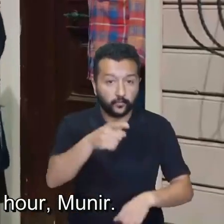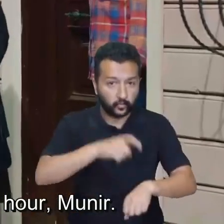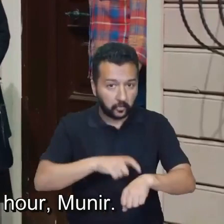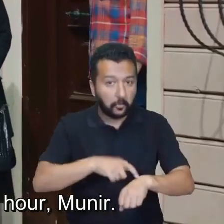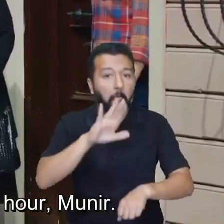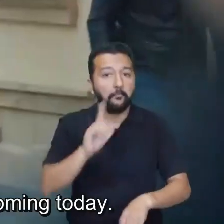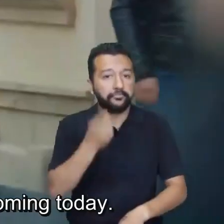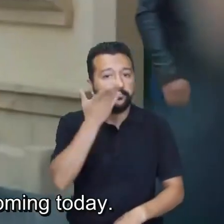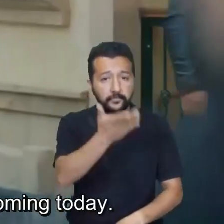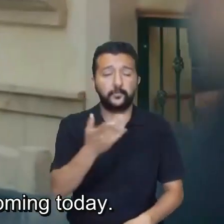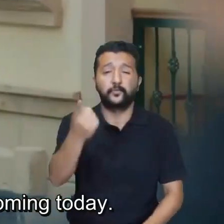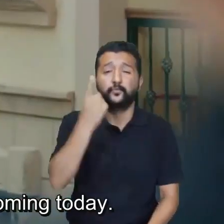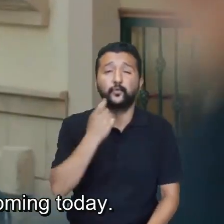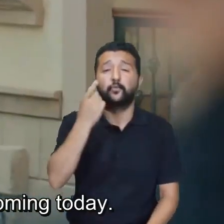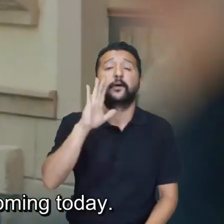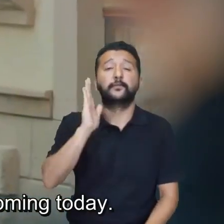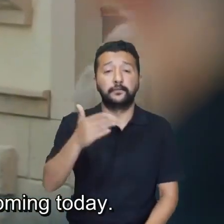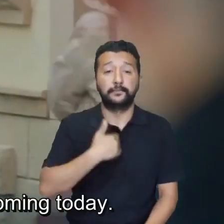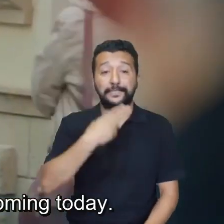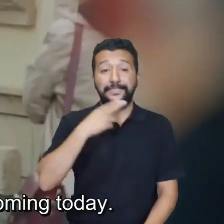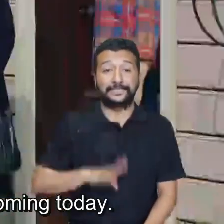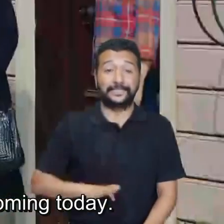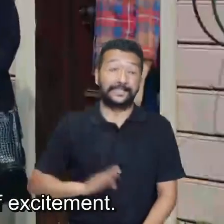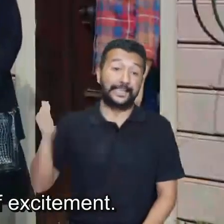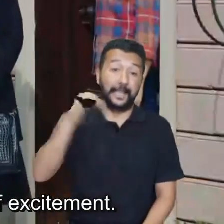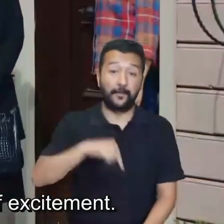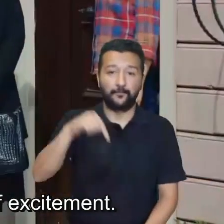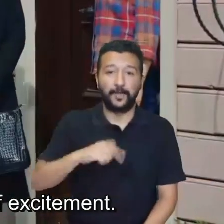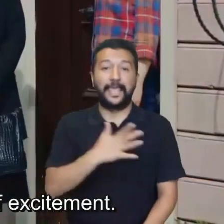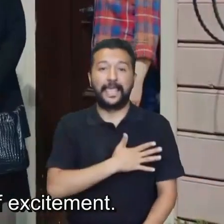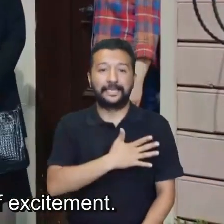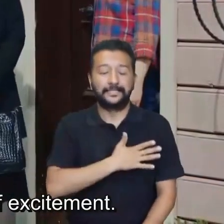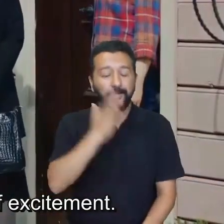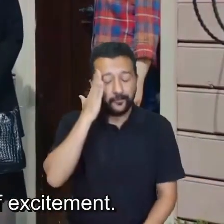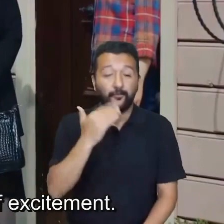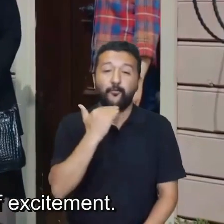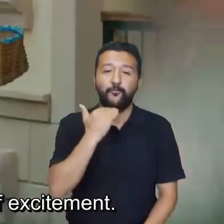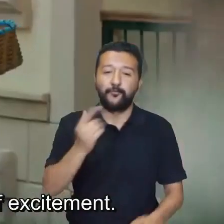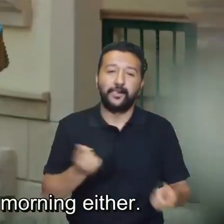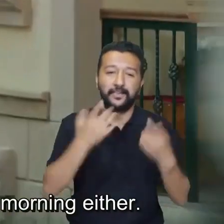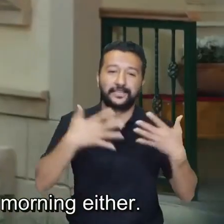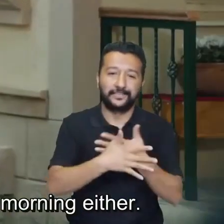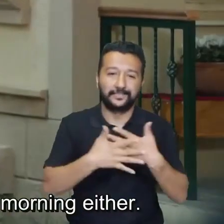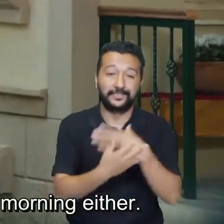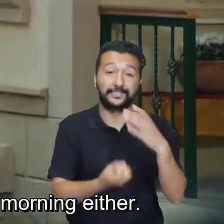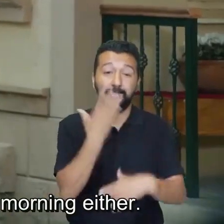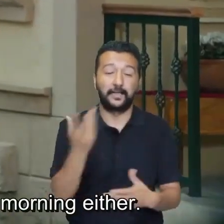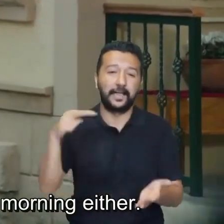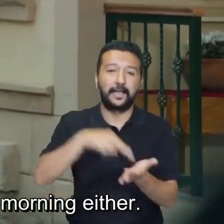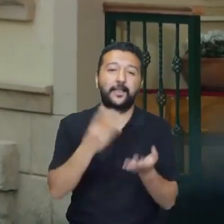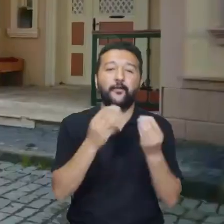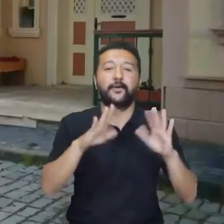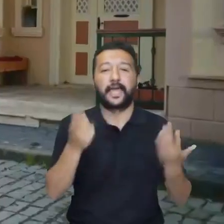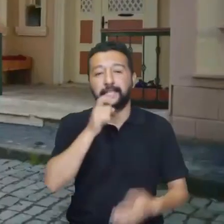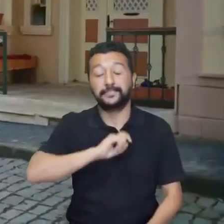saate kalmazdın Münir. Sorma sorma, benim kız geliyor ya bugün. Heyecandan gözüme bir türlü uyku girmedi gece. Sabahtan kalkamadık